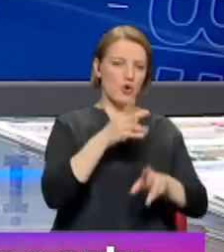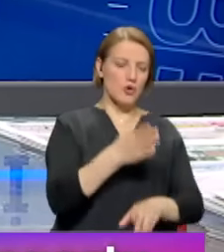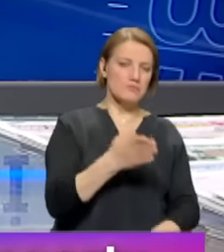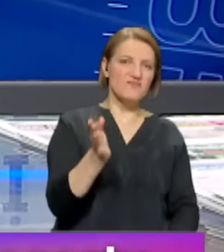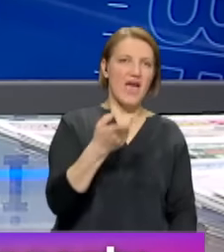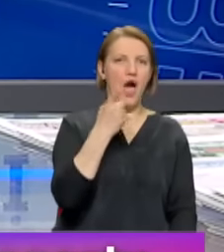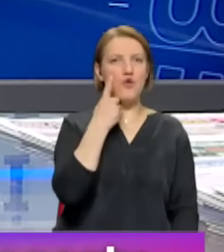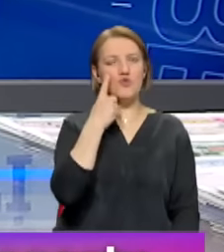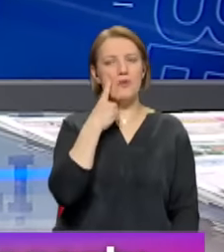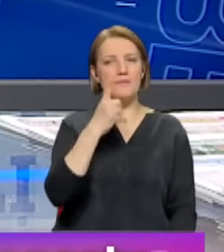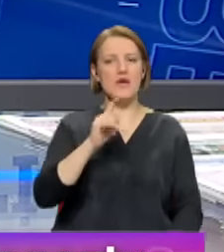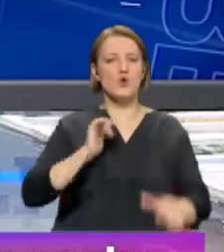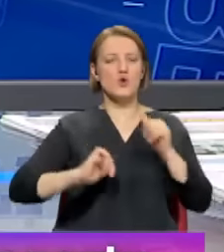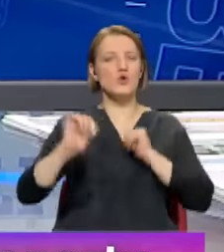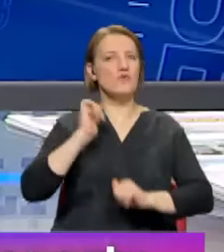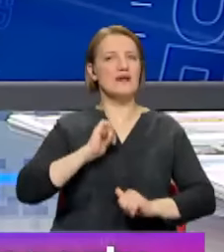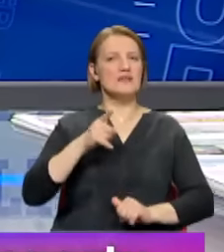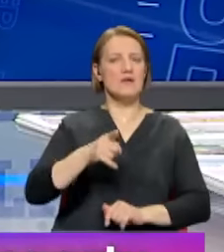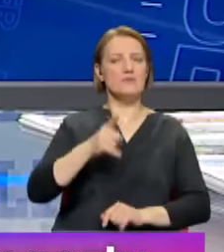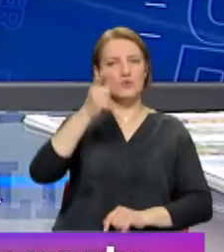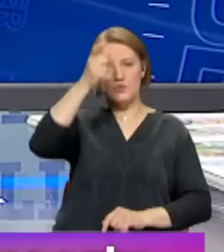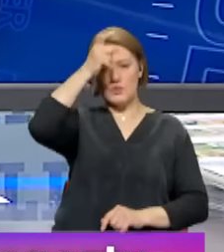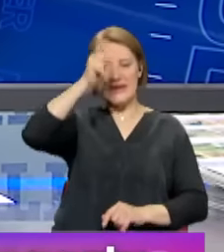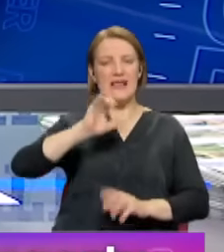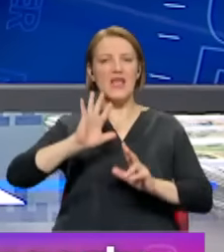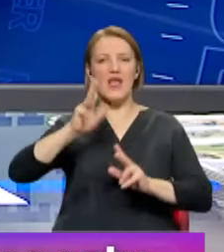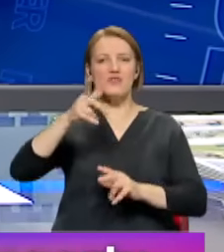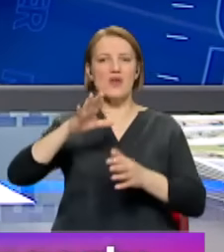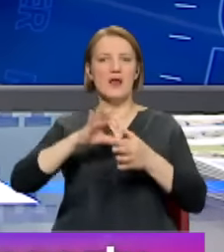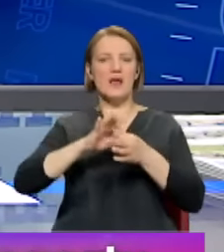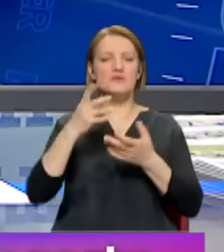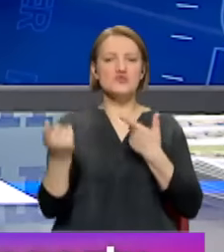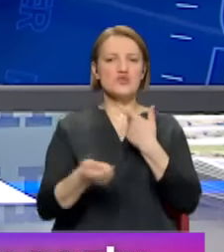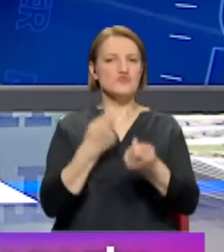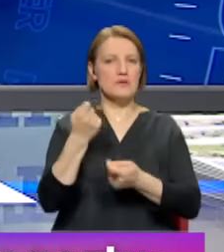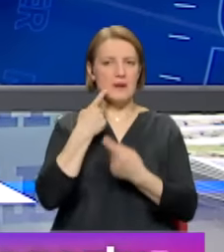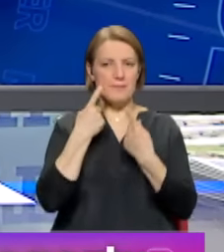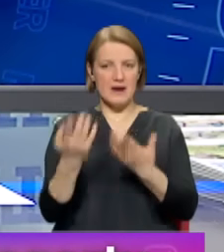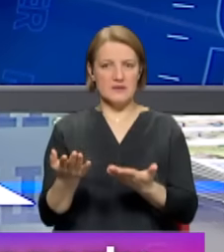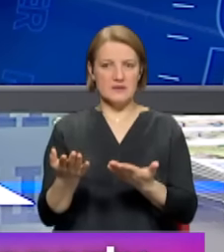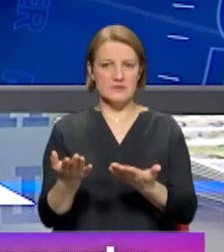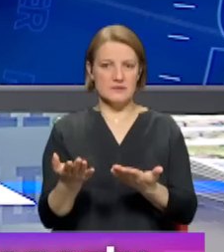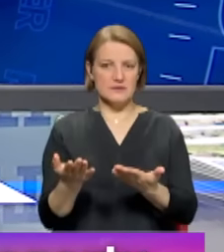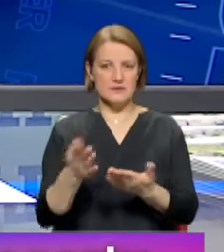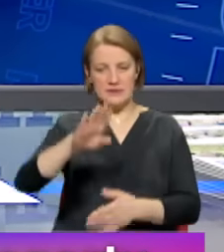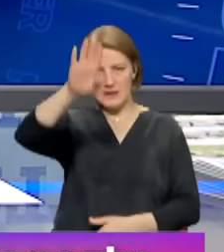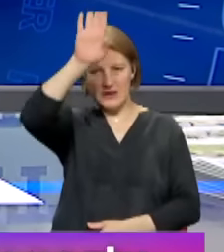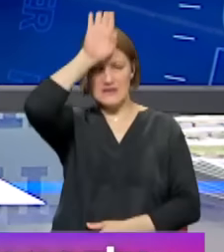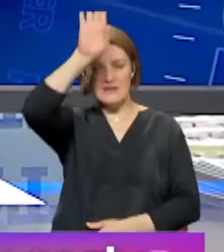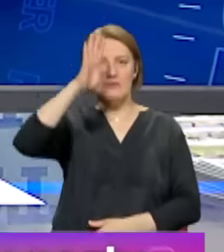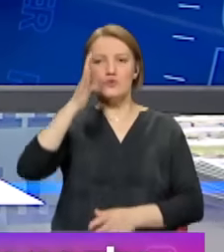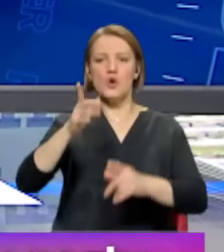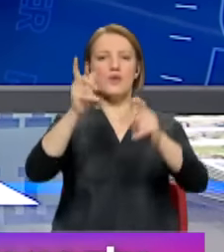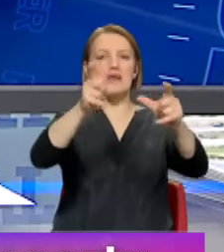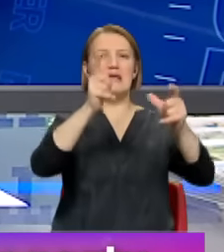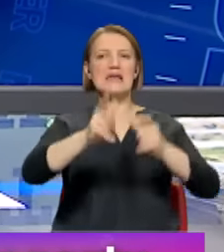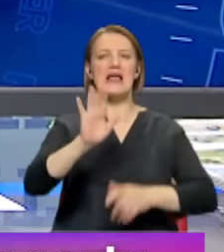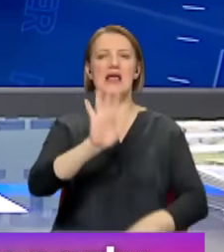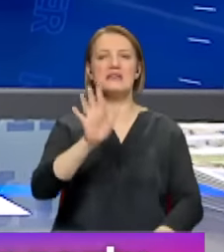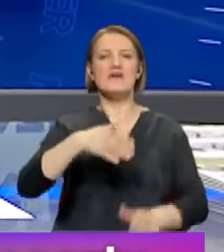da hükümetin bir üniversiteler, bu ülkenin geleceğiyle ilgili çalışmalarına bakarsanız İstanbul'un dört bir yanında